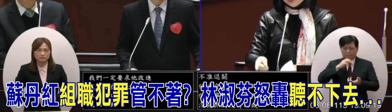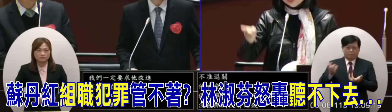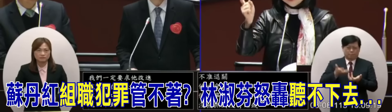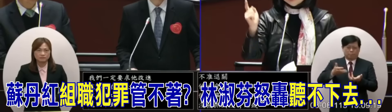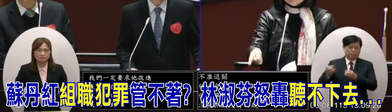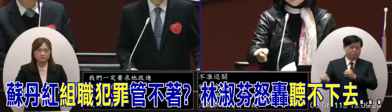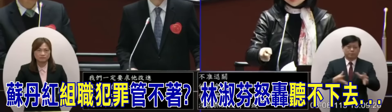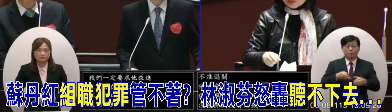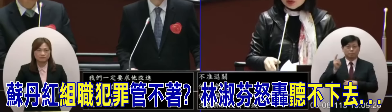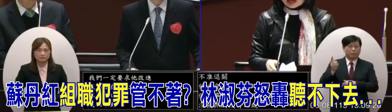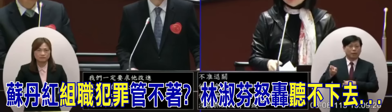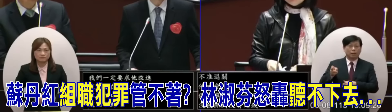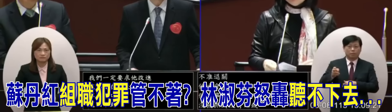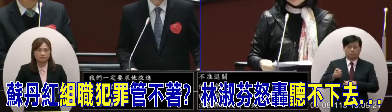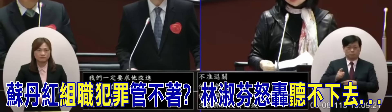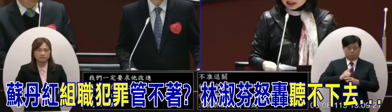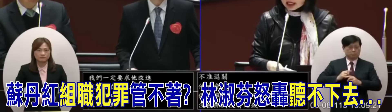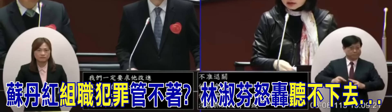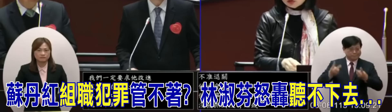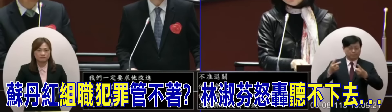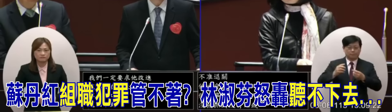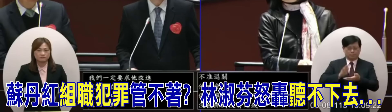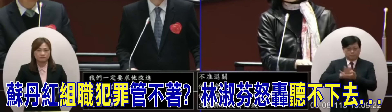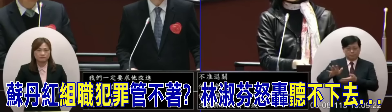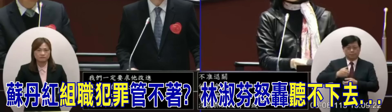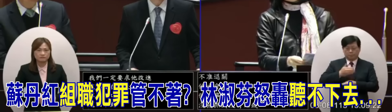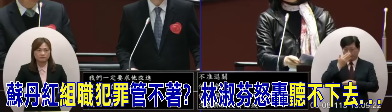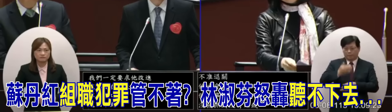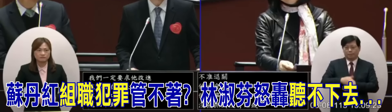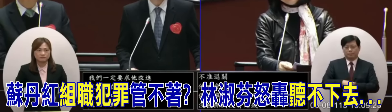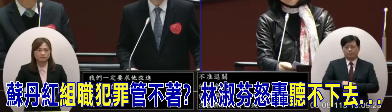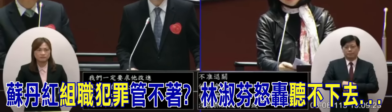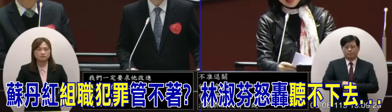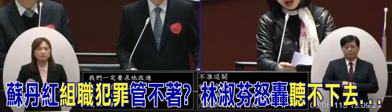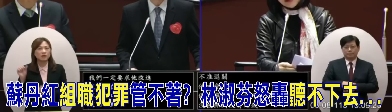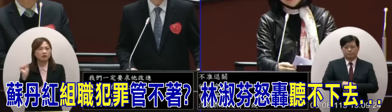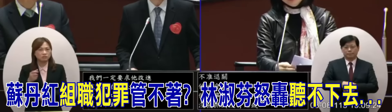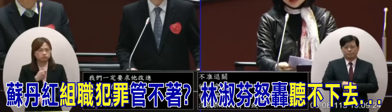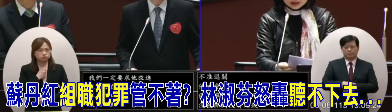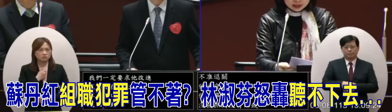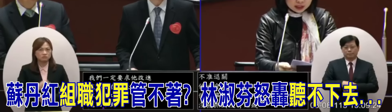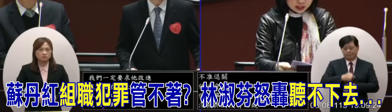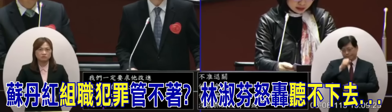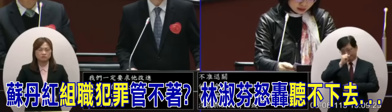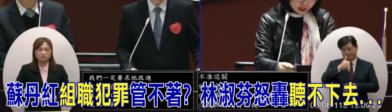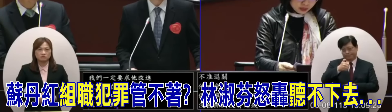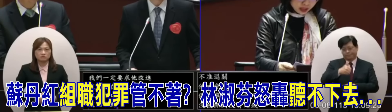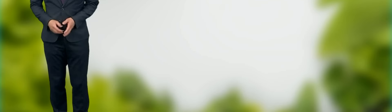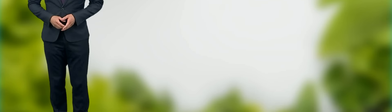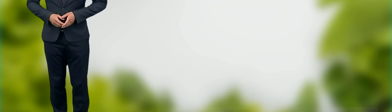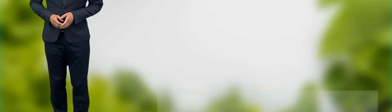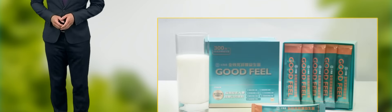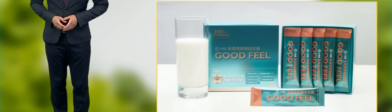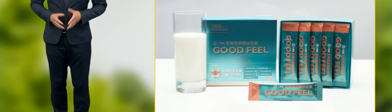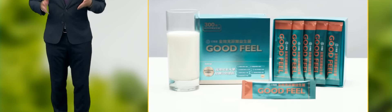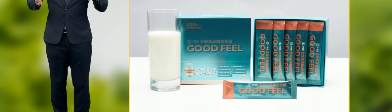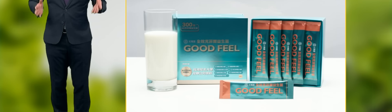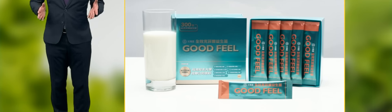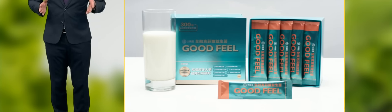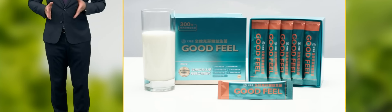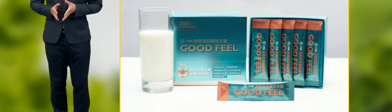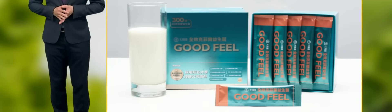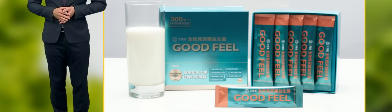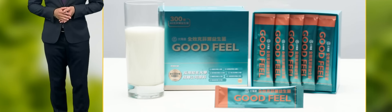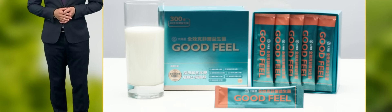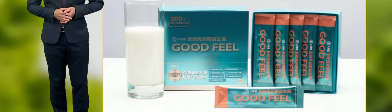毁，一定要叫他们不敢再这样子做， 我叫惩罚。 好，谢谢。 太阳星全效克